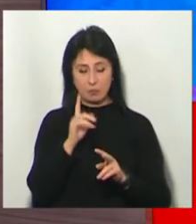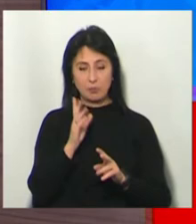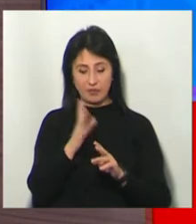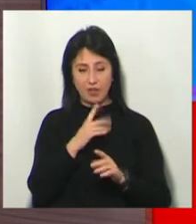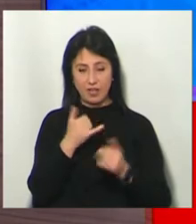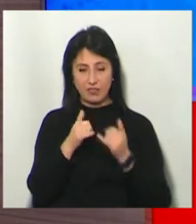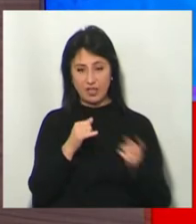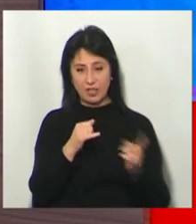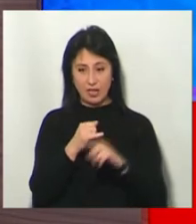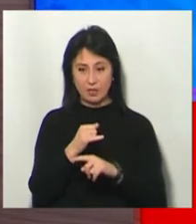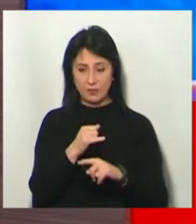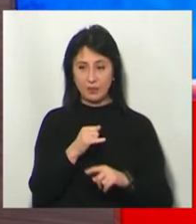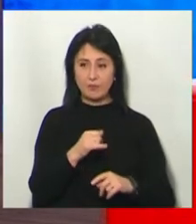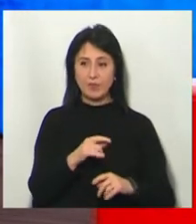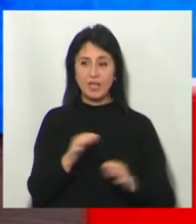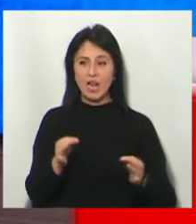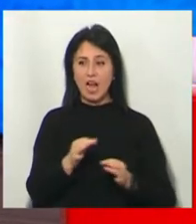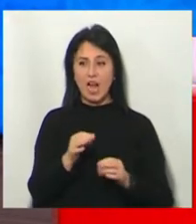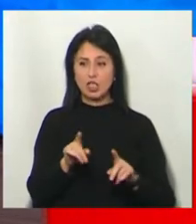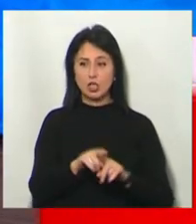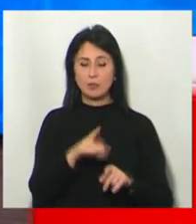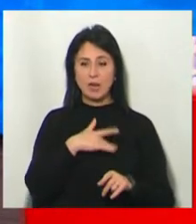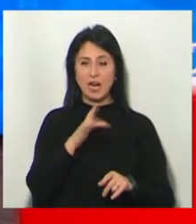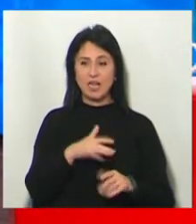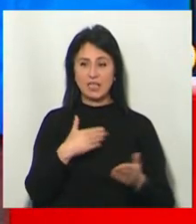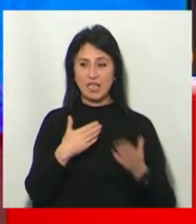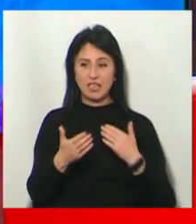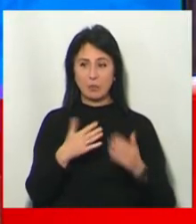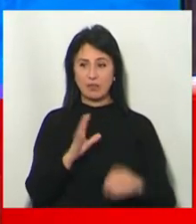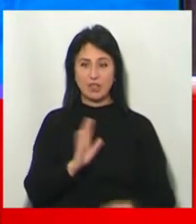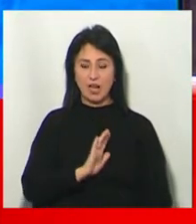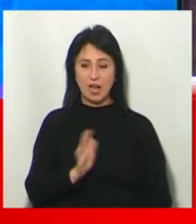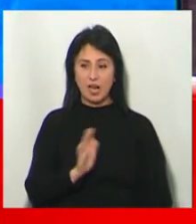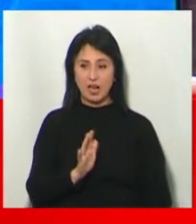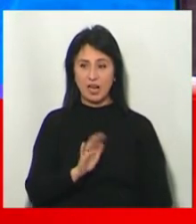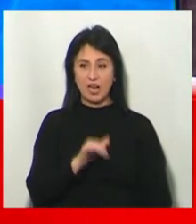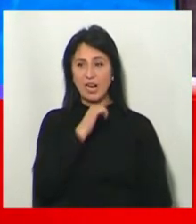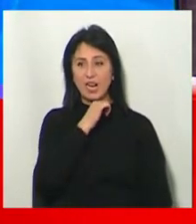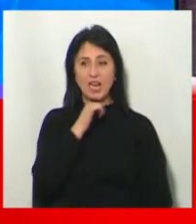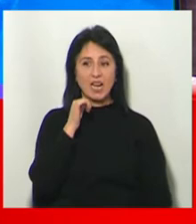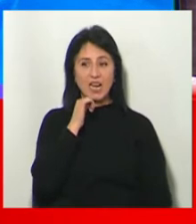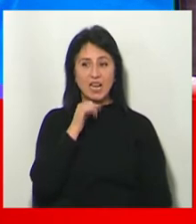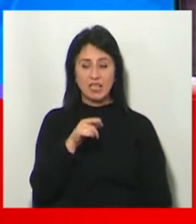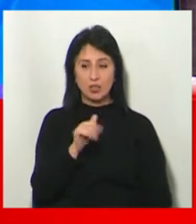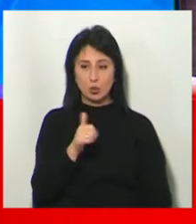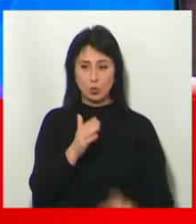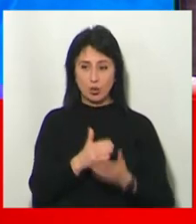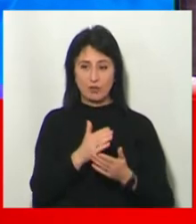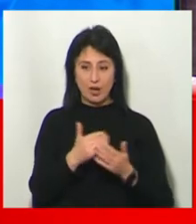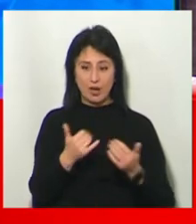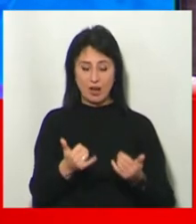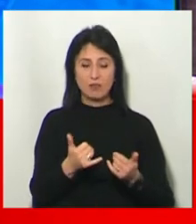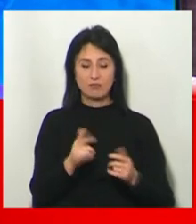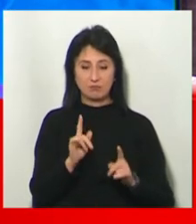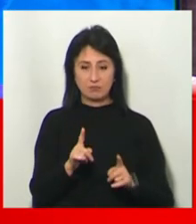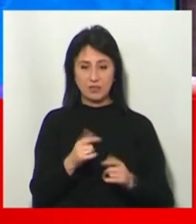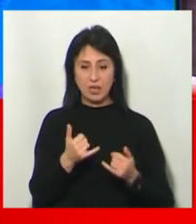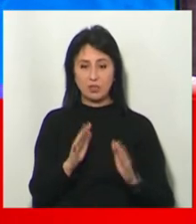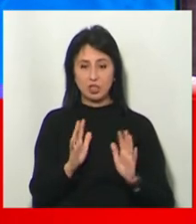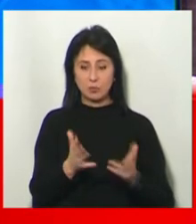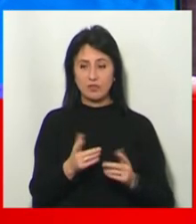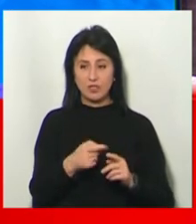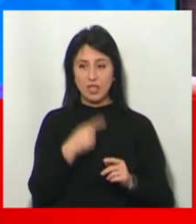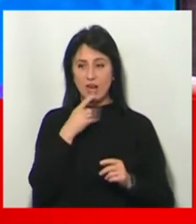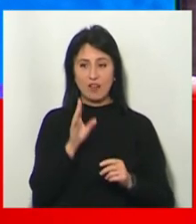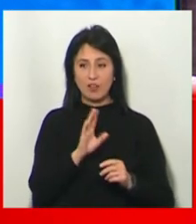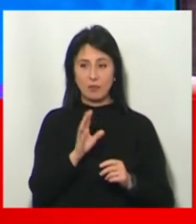ზონაში. Ისევე როგორც არასოდეს ასეთი მკაცრი დამოკიდებულება არ ყოფილა ხილის მიმართ, როგორიც არის ახლა, მაგრამ ამ შემთხვევაში